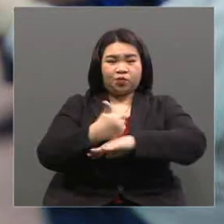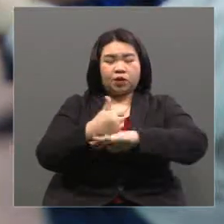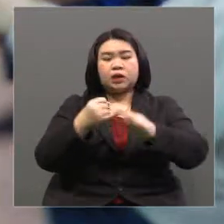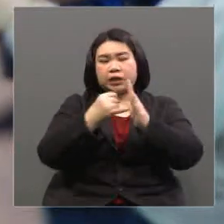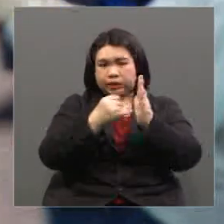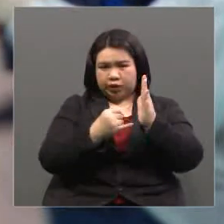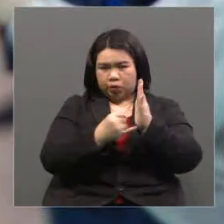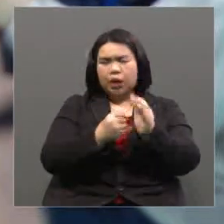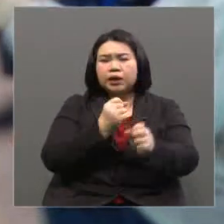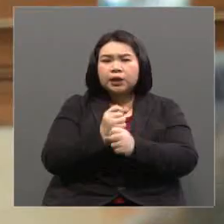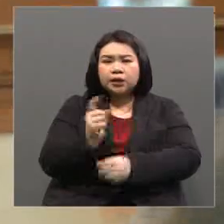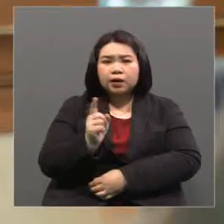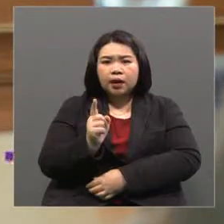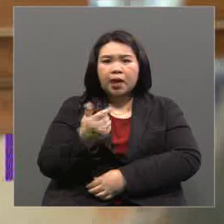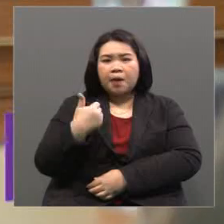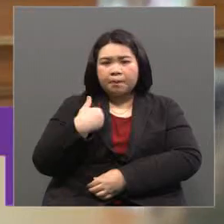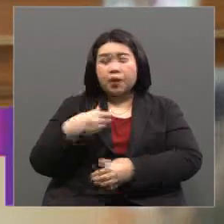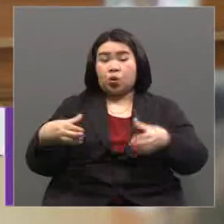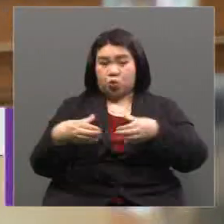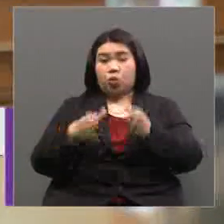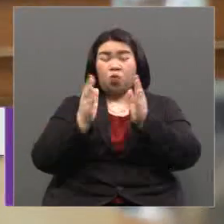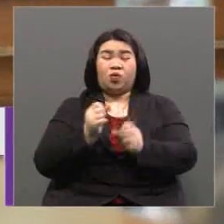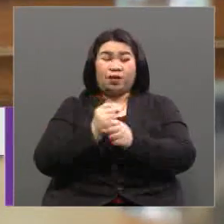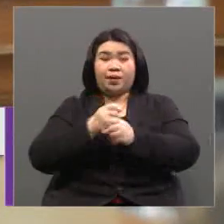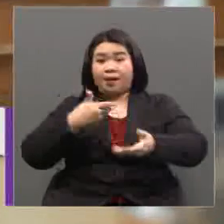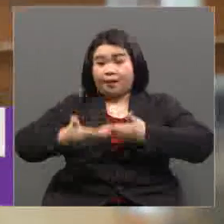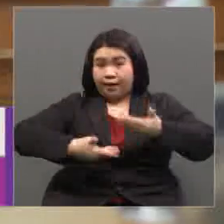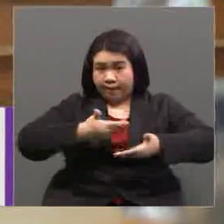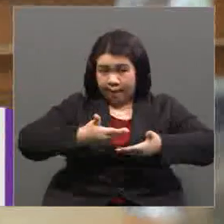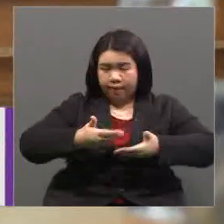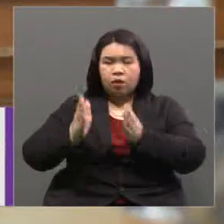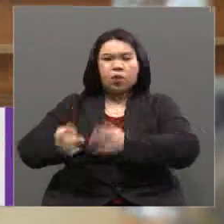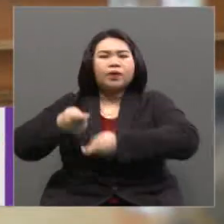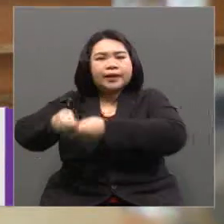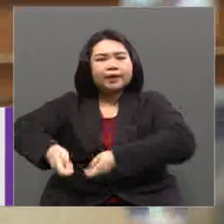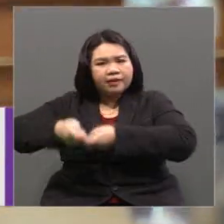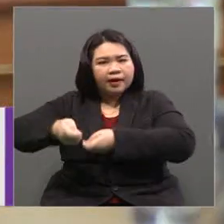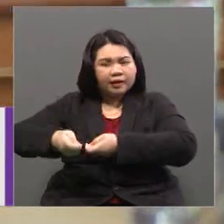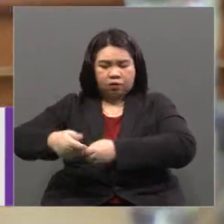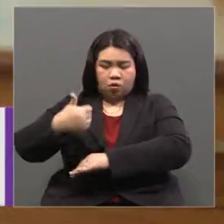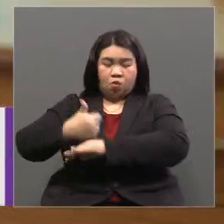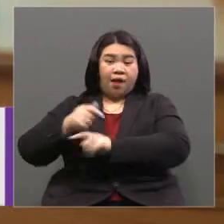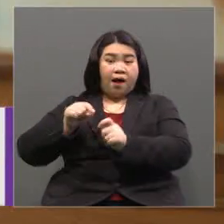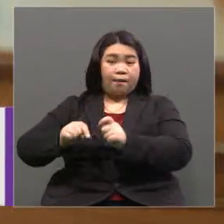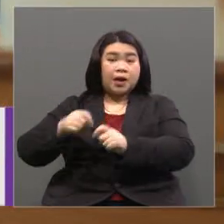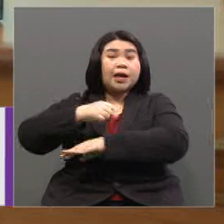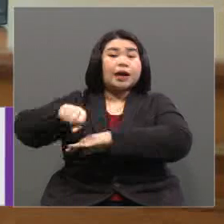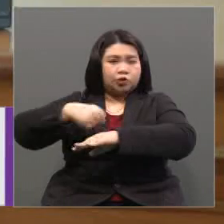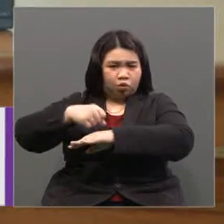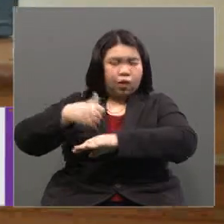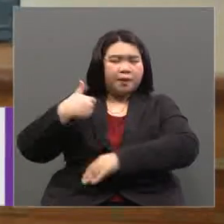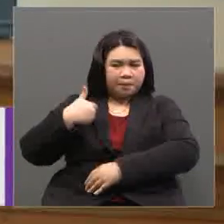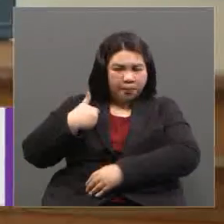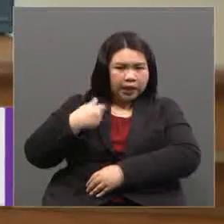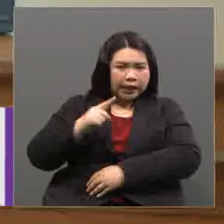ผู้ว่าราชการจังหวัดชุมพรพร้อมด้วยพาณิชย์จังหวัดชุมพรเกษตรจังหวัดชุมพรแล้วก็นายอำเภอหลังสวนได้เชิญตัวแทนผู้